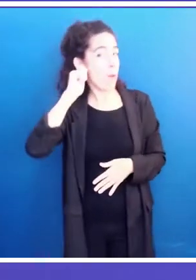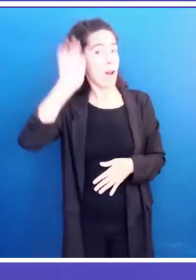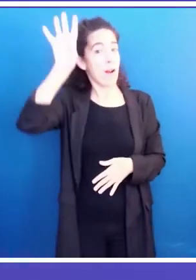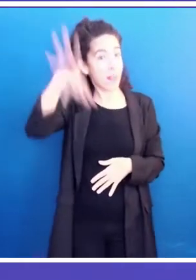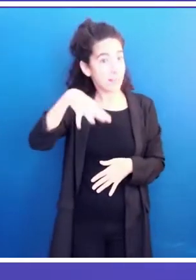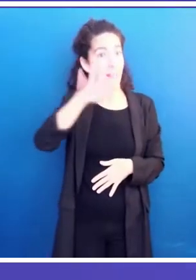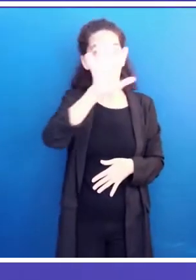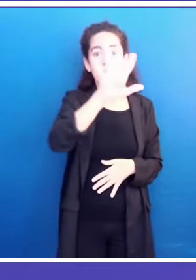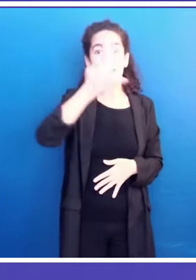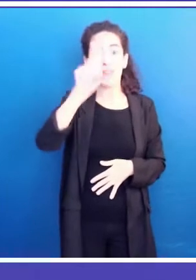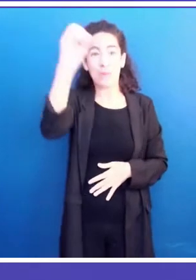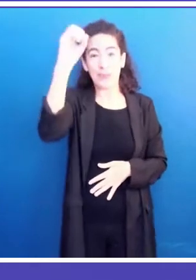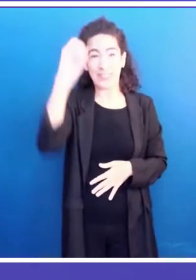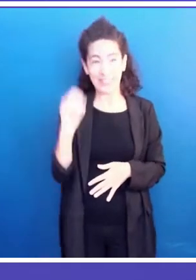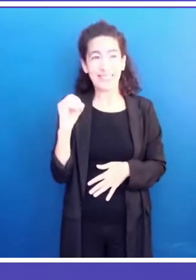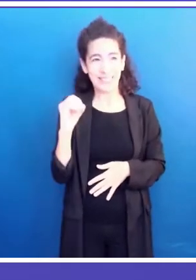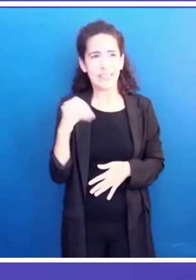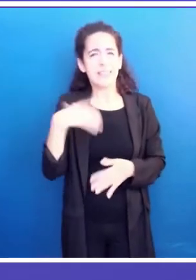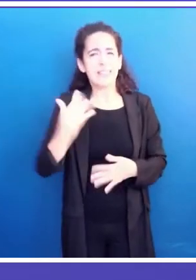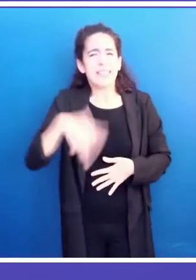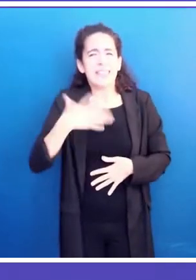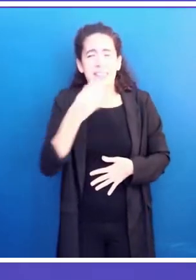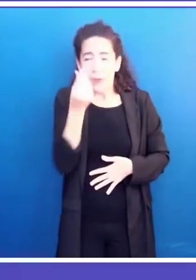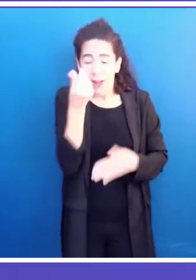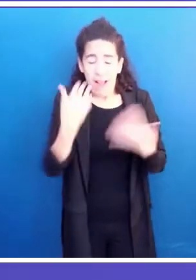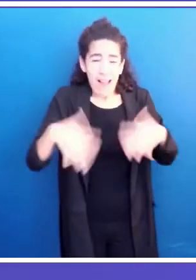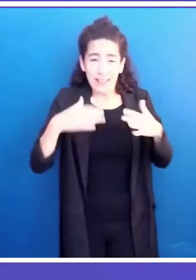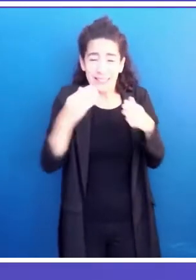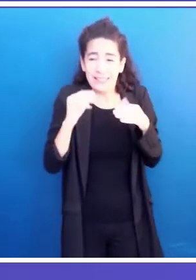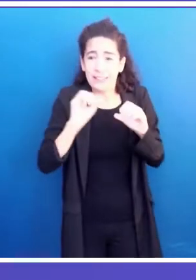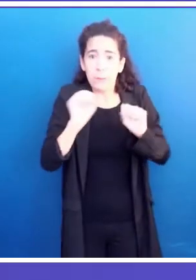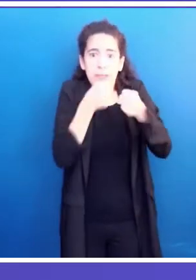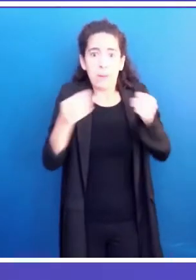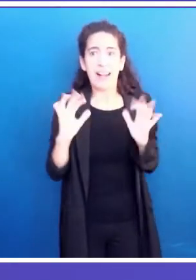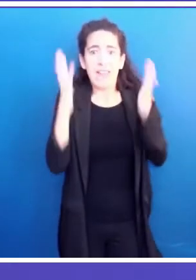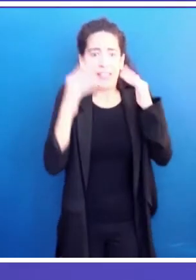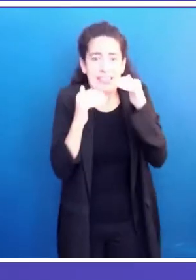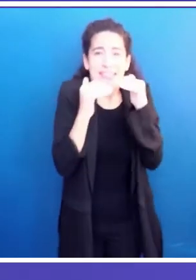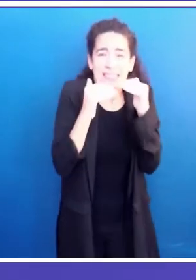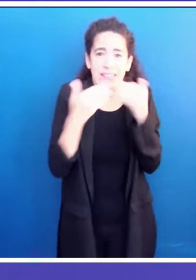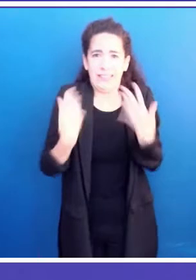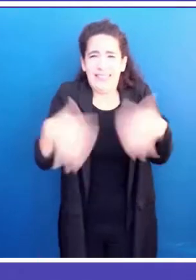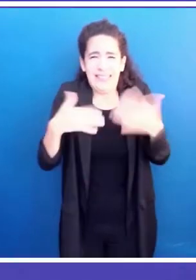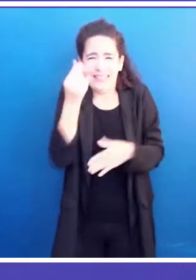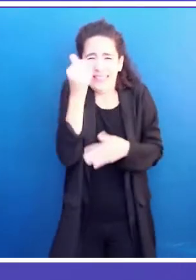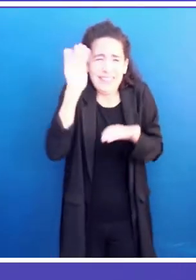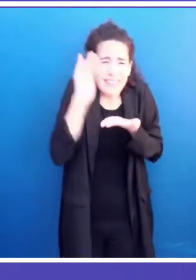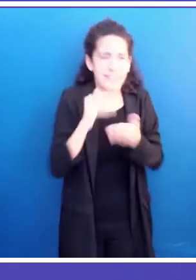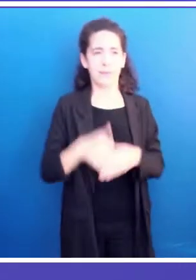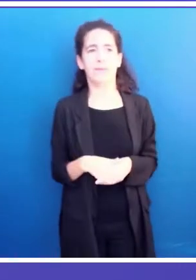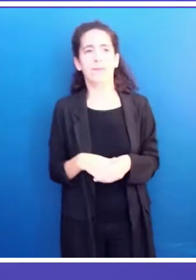51.4% من النساء واجهن صعوبات في دفع الفواتير، ونحن نعرف بأن 52.3% من